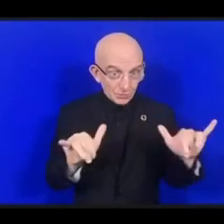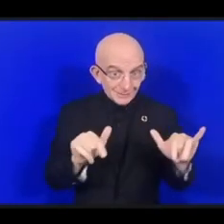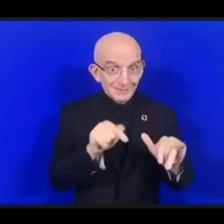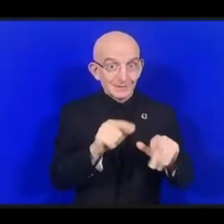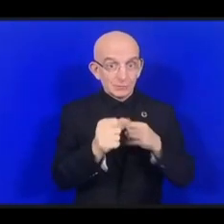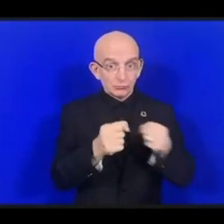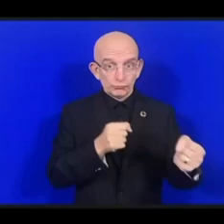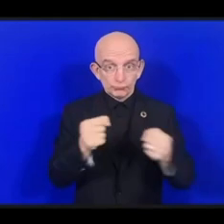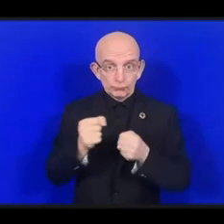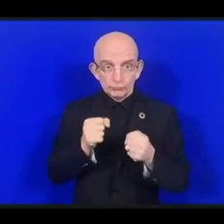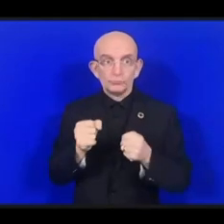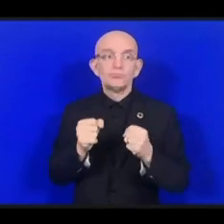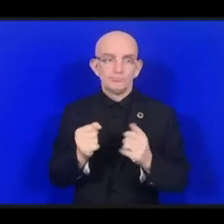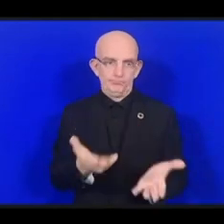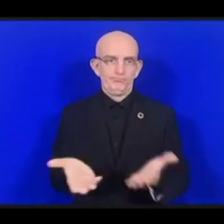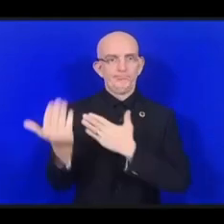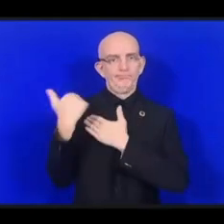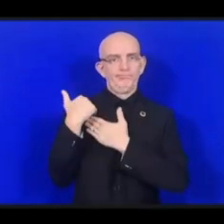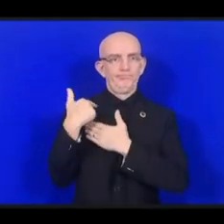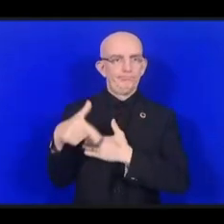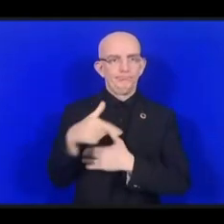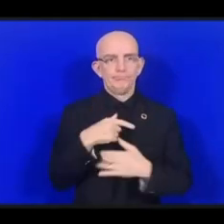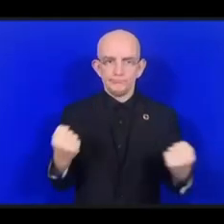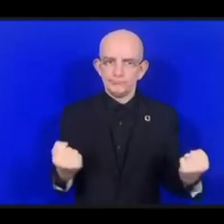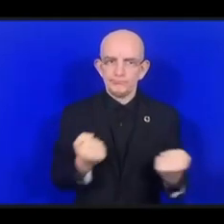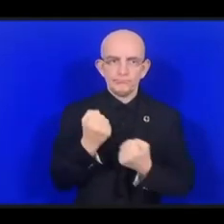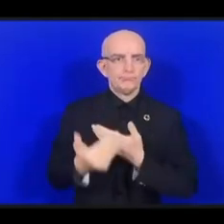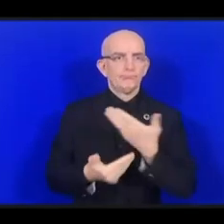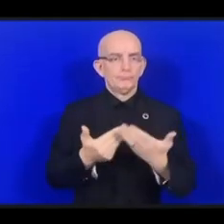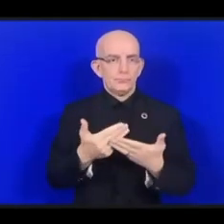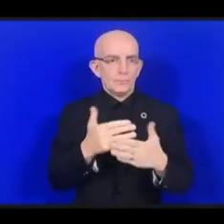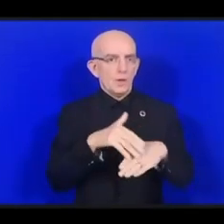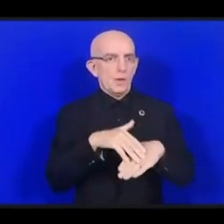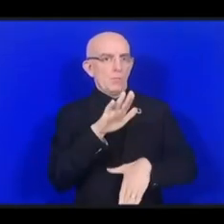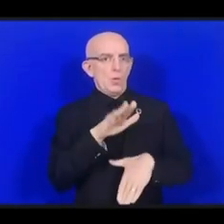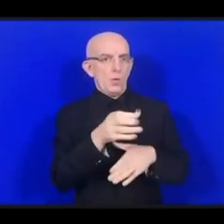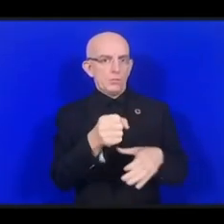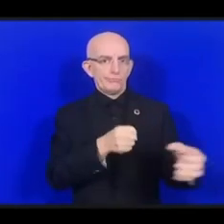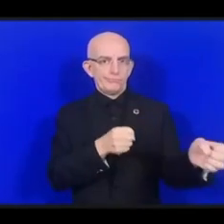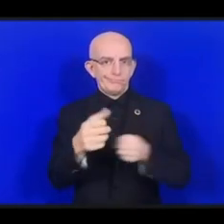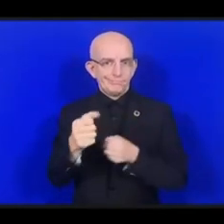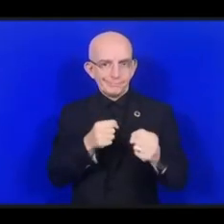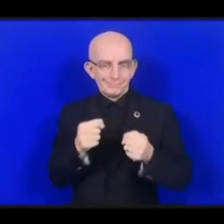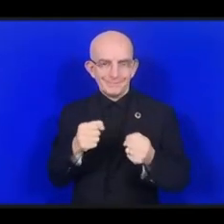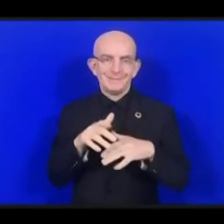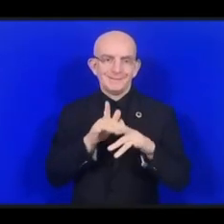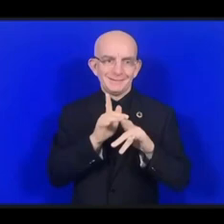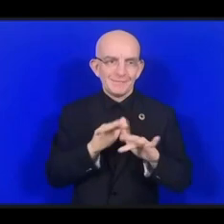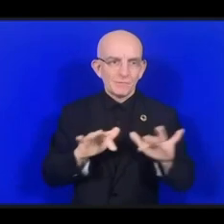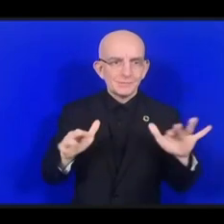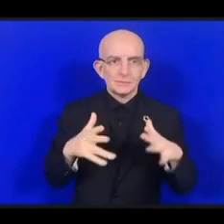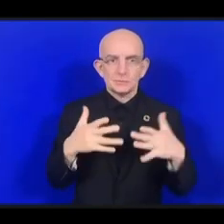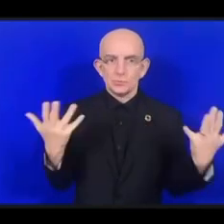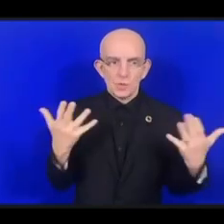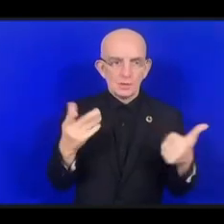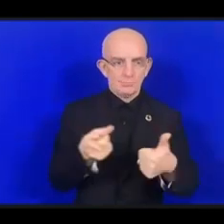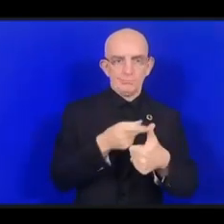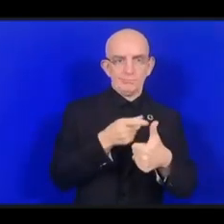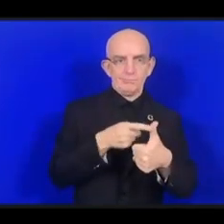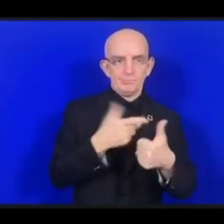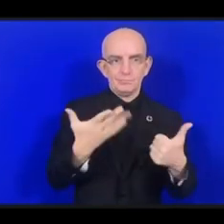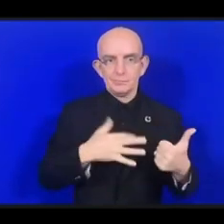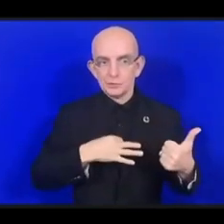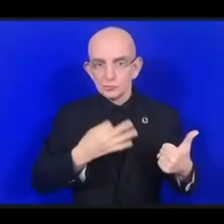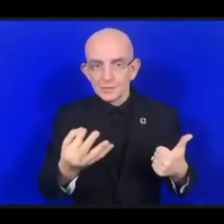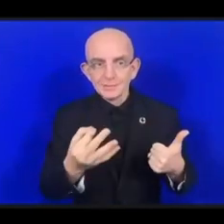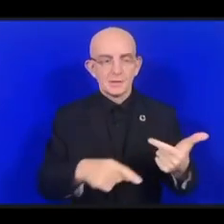别、种族、社会阶级、来源、文化和年龄层次的更的多元化。这样呢，